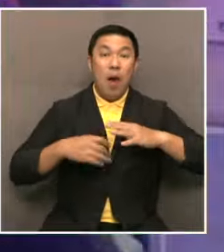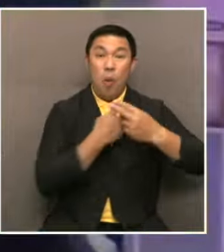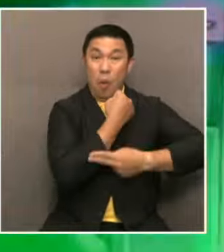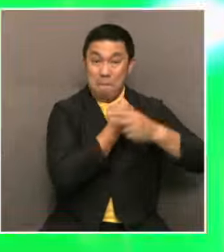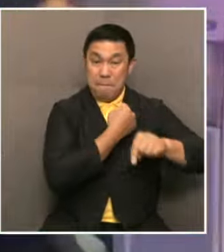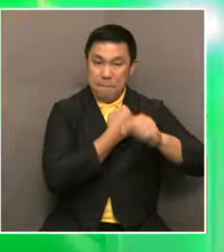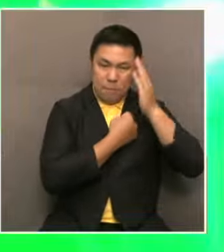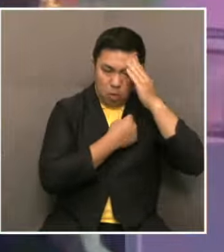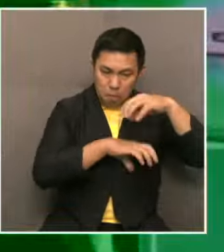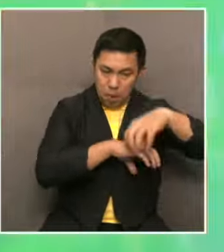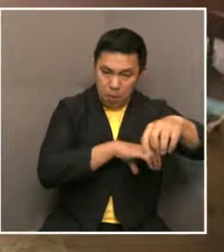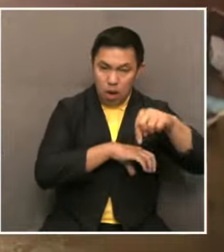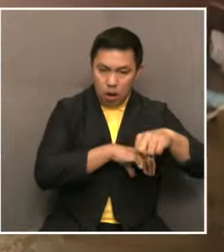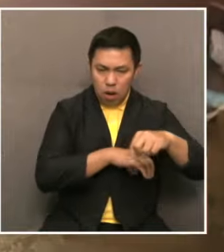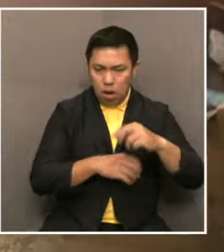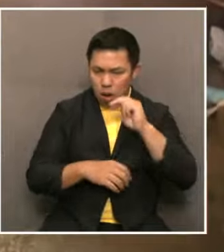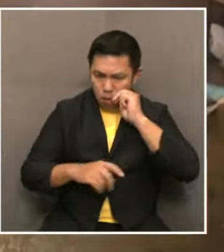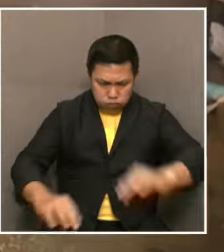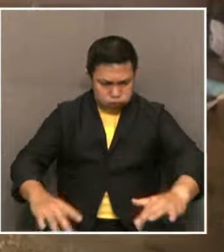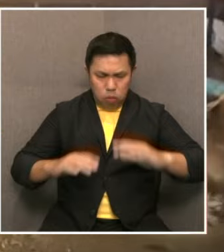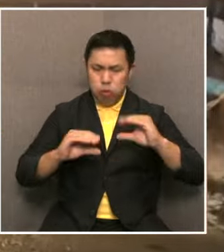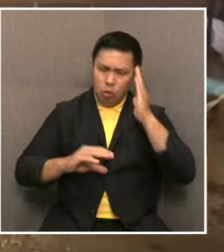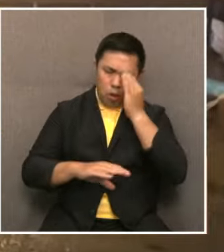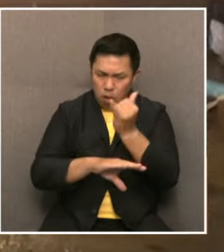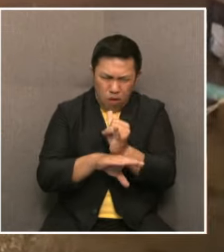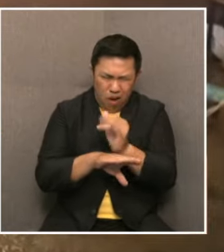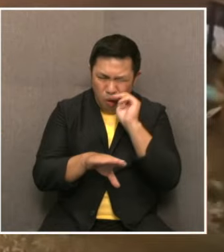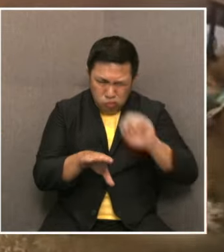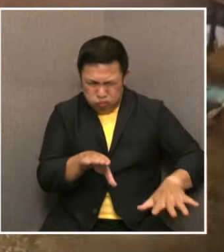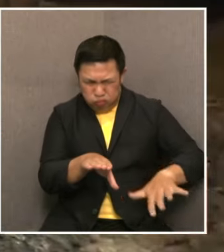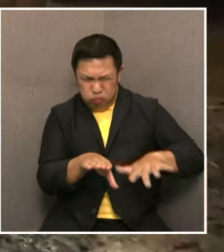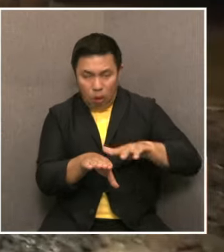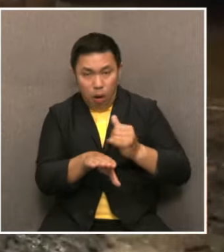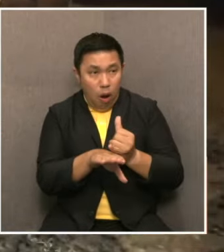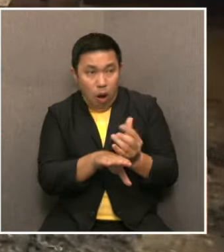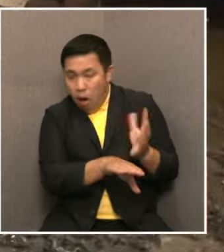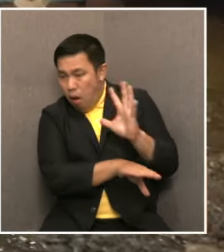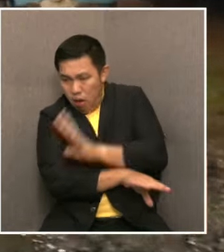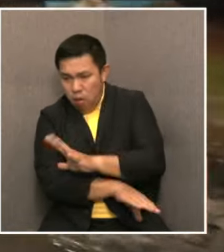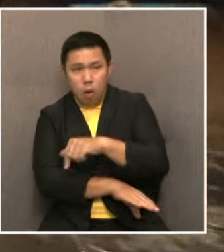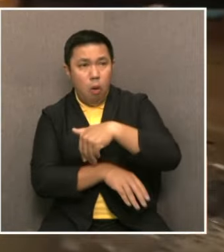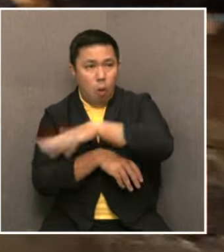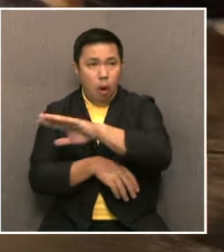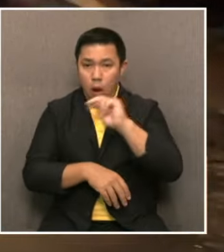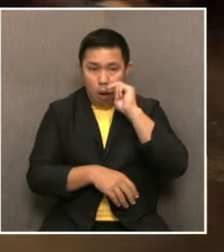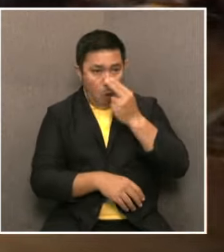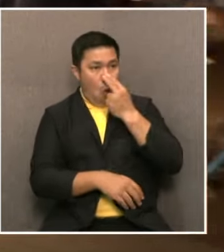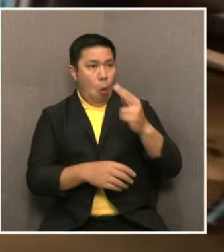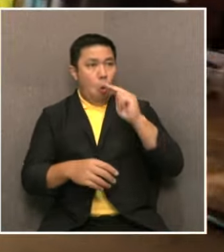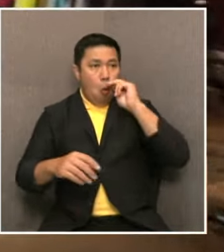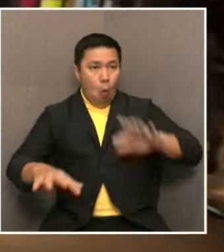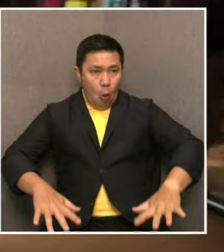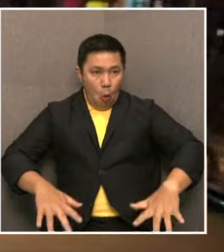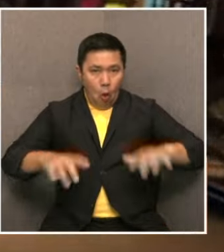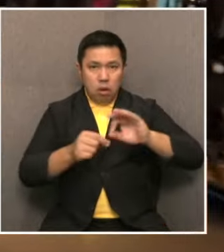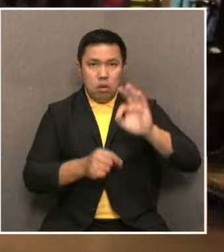ที่น้ำไหลเข้าท่วมเตียงนอนแล้วจึงพากันวิ่งออกมานอกห้องเมื่อออกมาด้านนอกก็เจอน้ำไหลเข้าท่วมสูงเกือบ